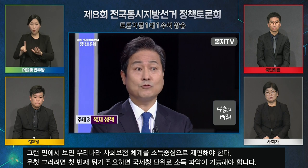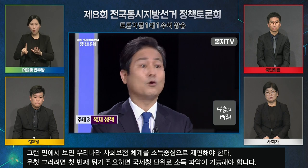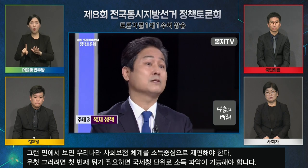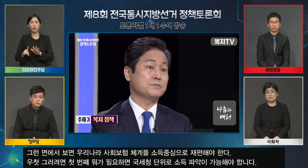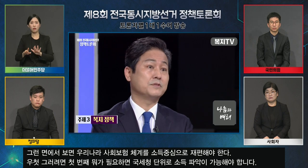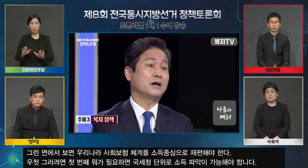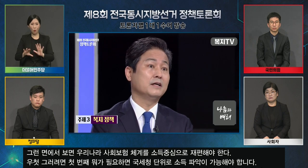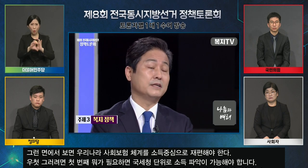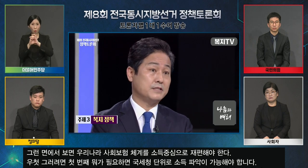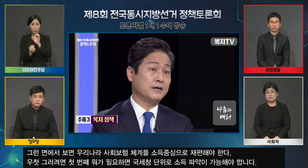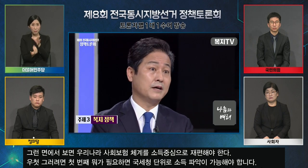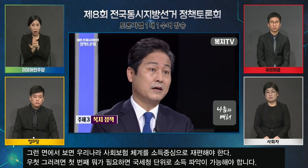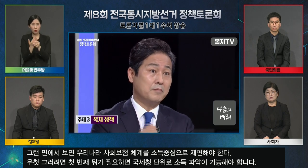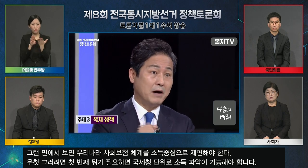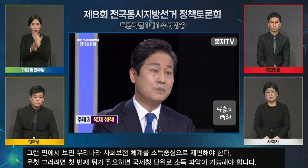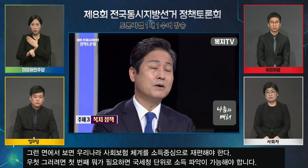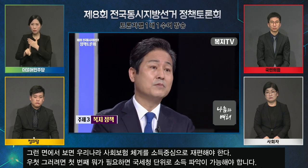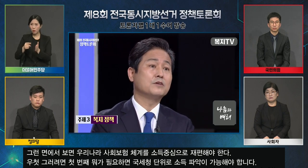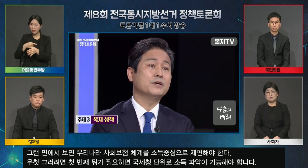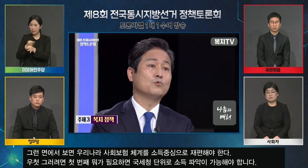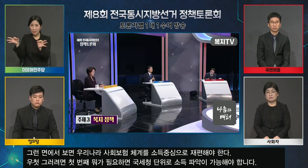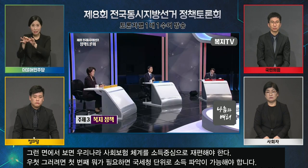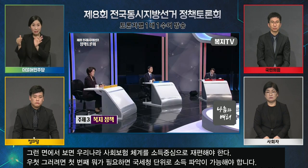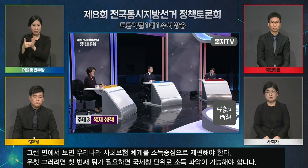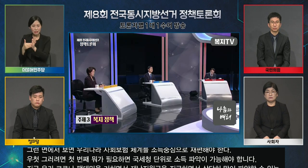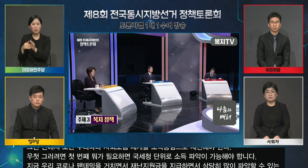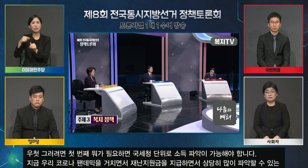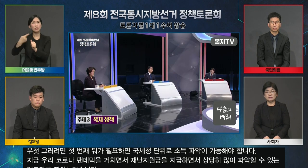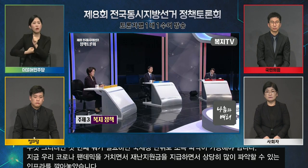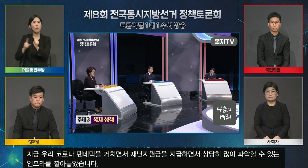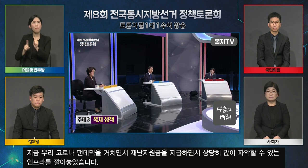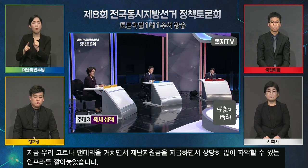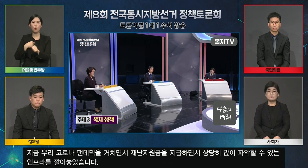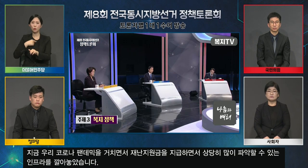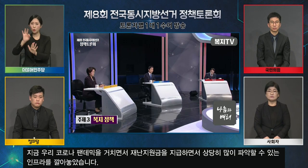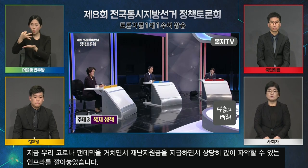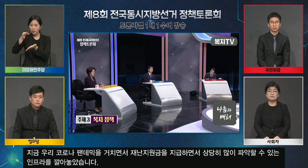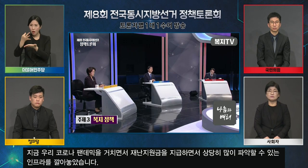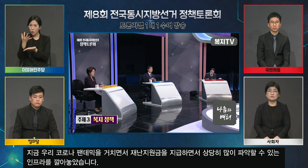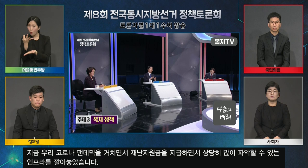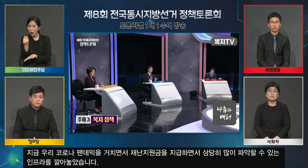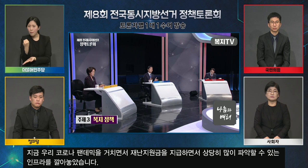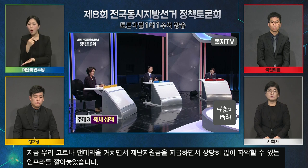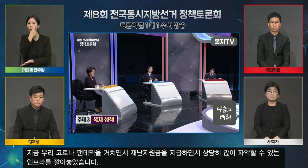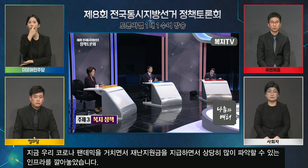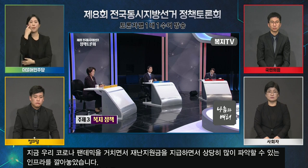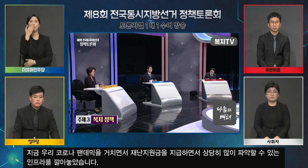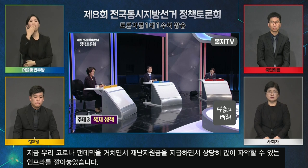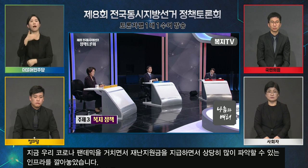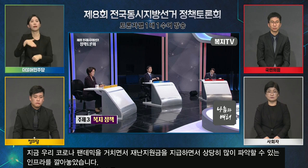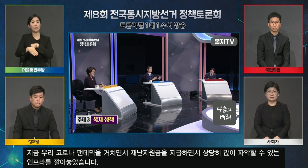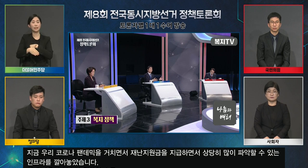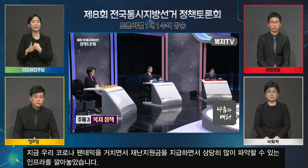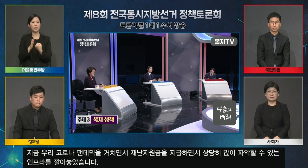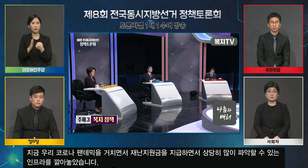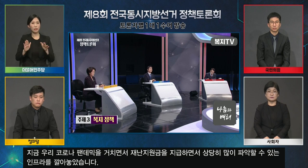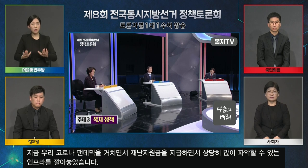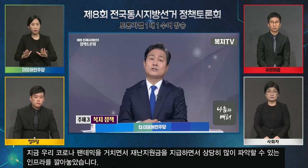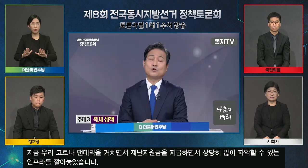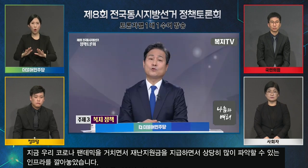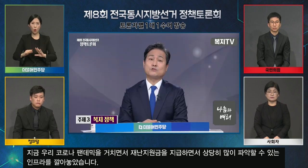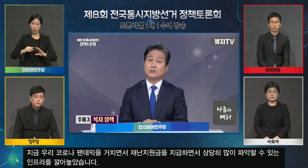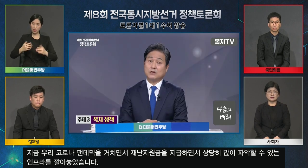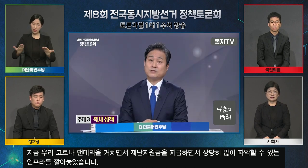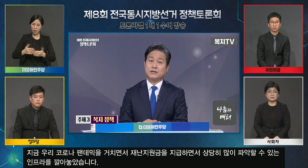깔아놓았습니다. 이제 마음만 먹으면 월 단위 소득 파악이 가능하므로 고용보험이나 건강보험